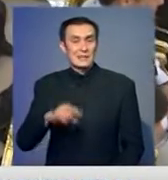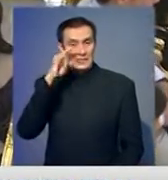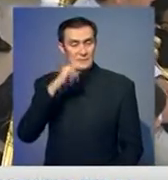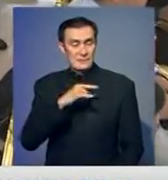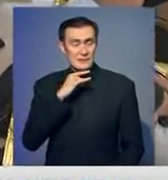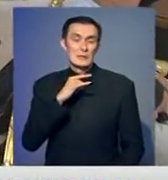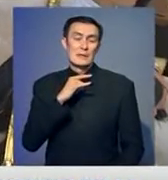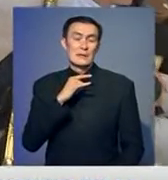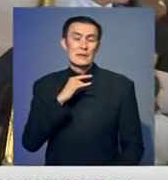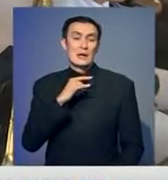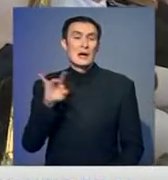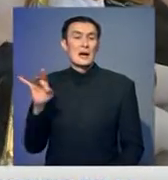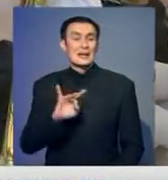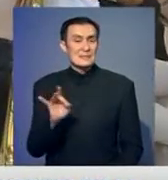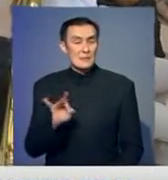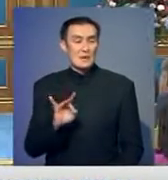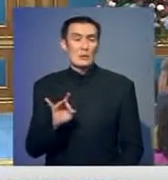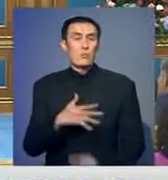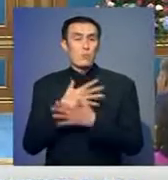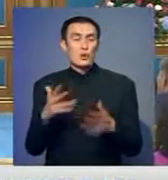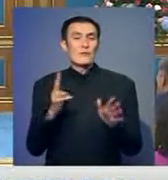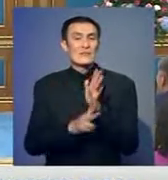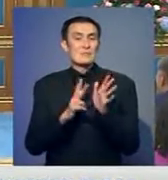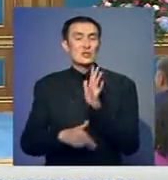граждан. Размер более